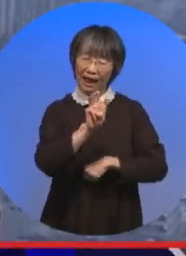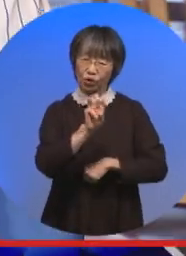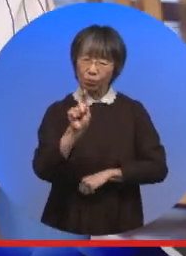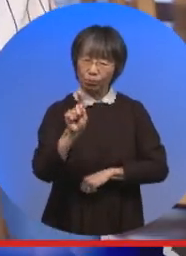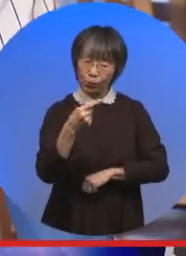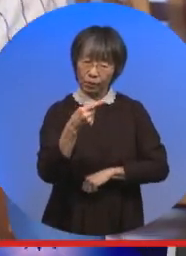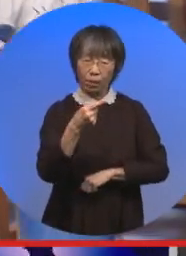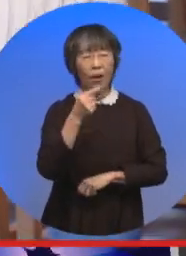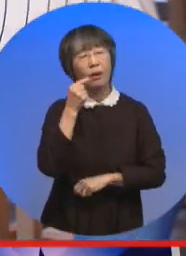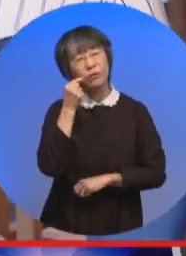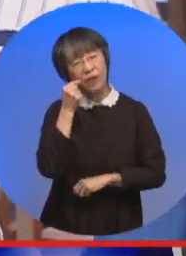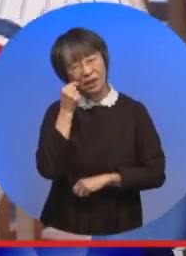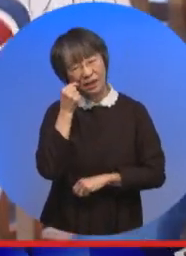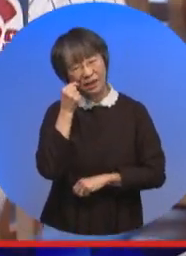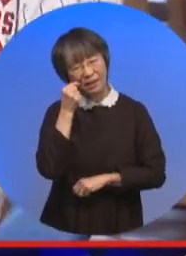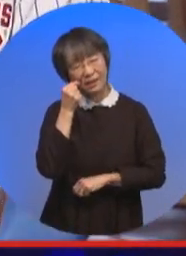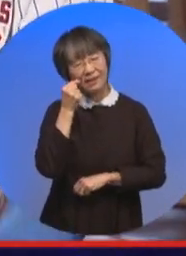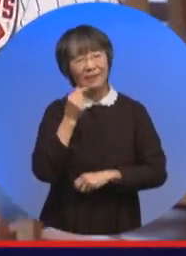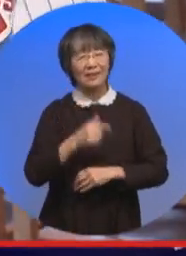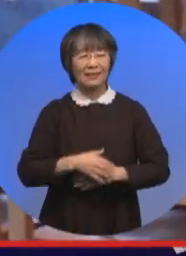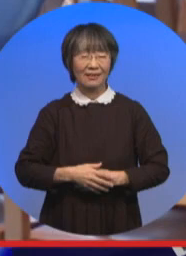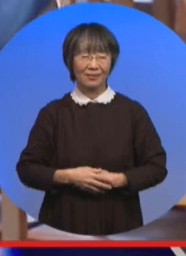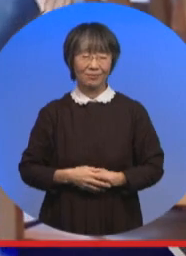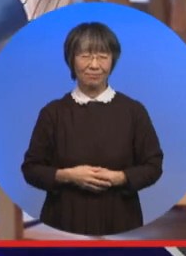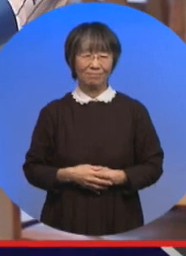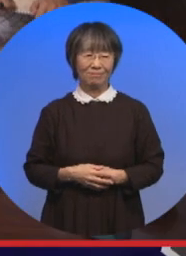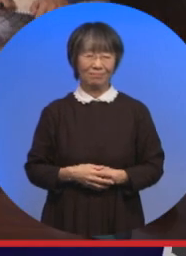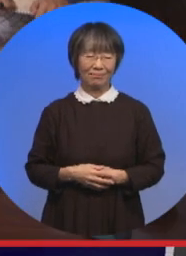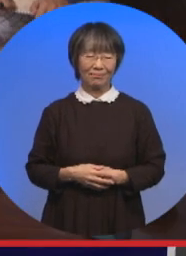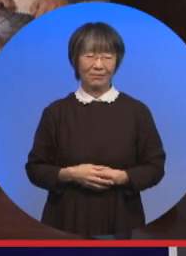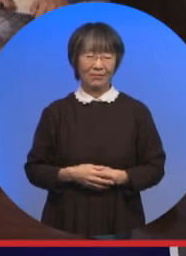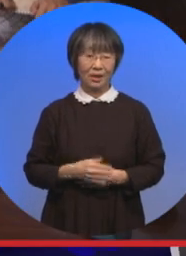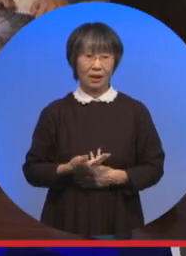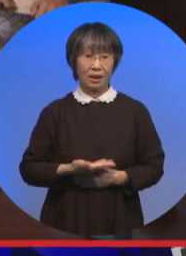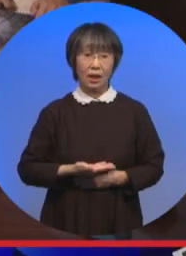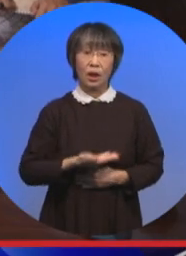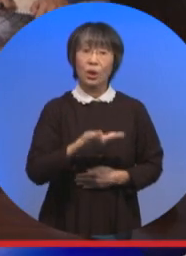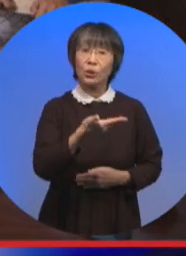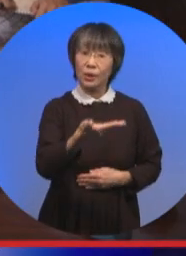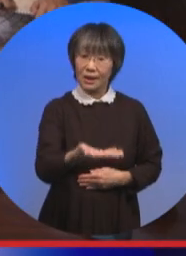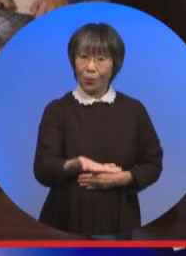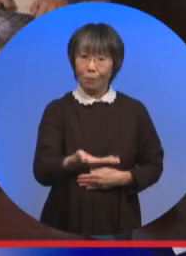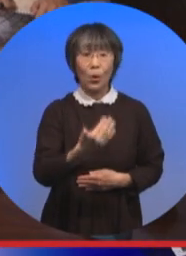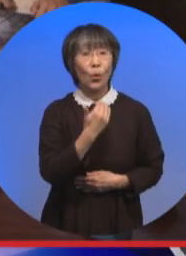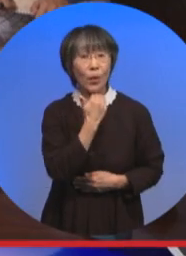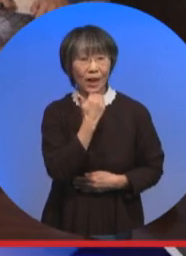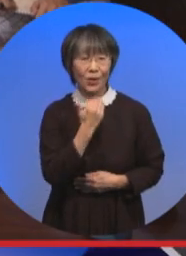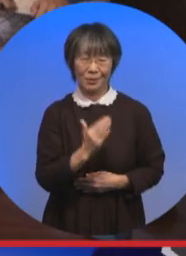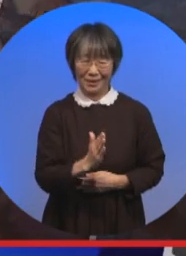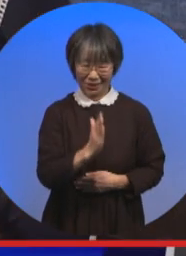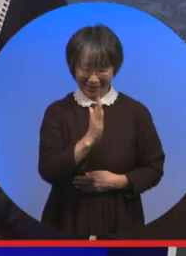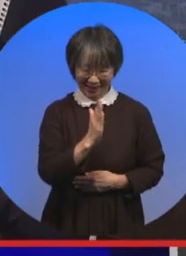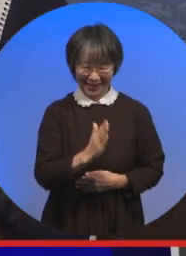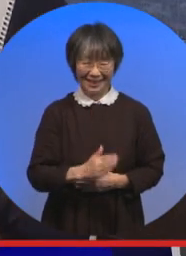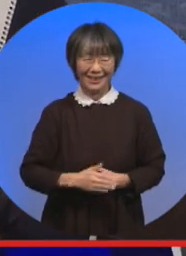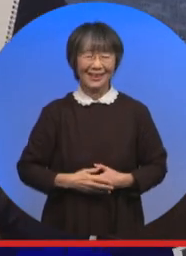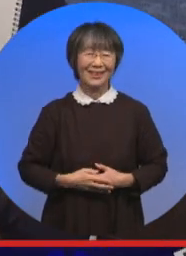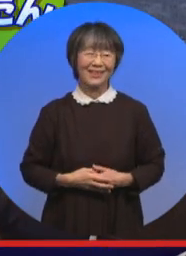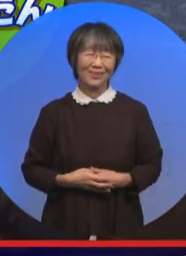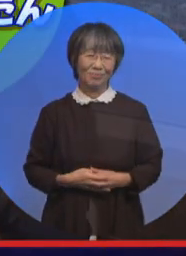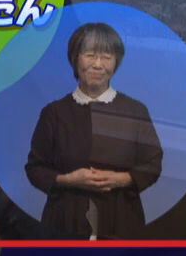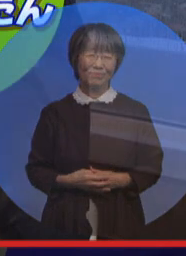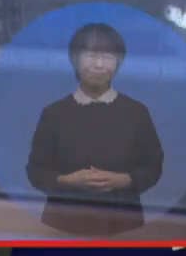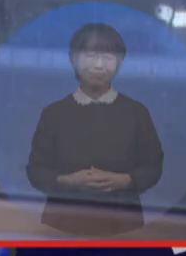れなかった吹田あるあるや吹田クイズなどなど、楽しく、そしてためになる情報満載のトーク